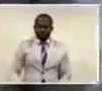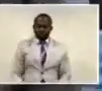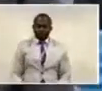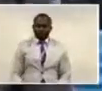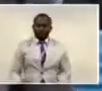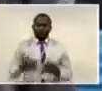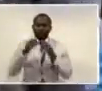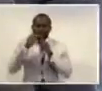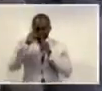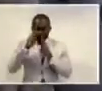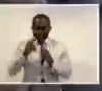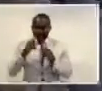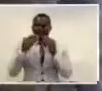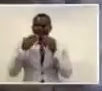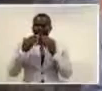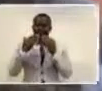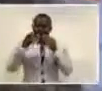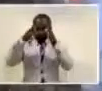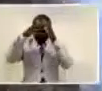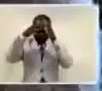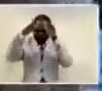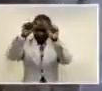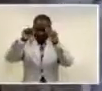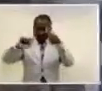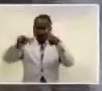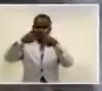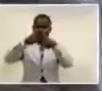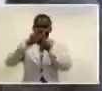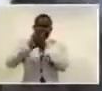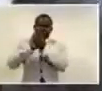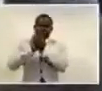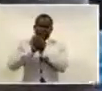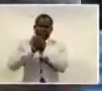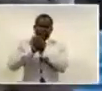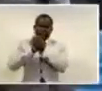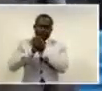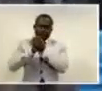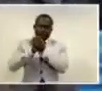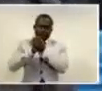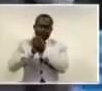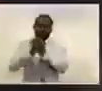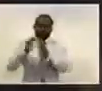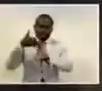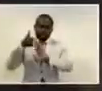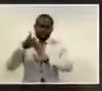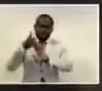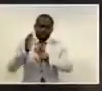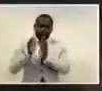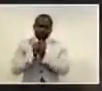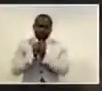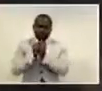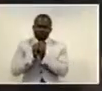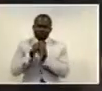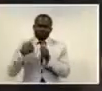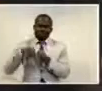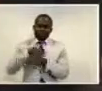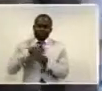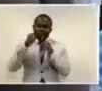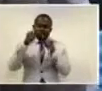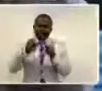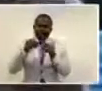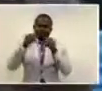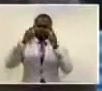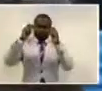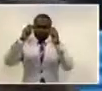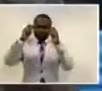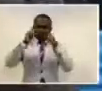nyakubahwa Perezida wa Repubulika mbanje kubasuhuza gira vuba ihute nawe nje hano nje gutanga ubuhamya